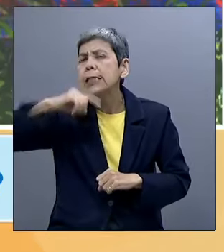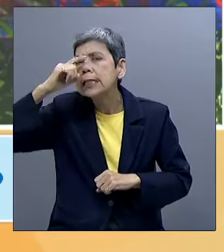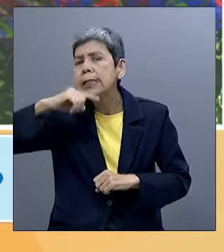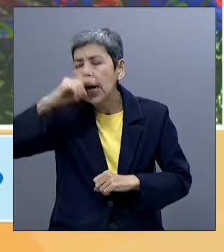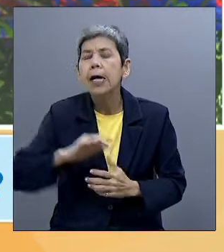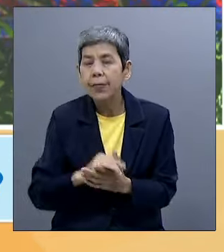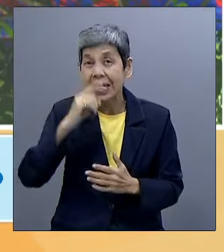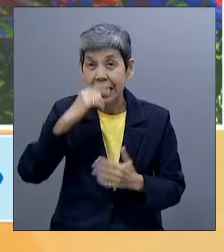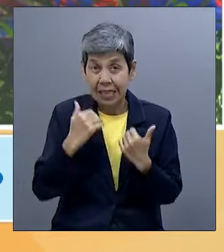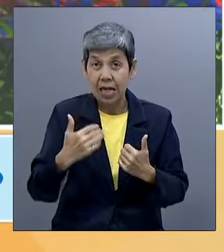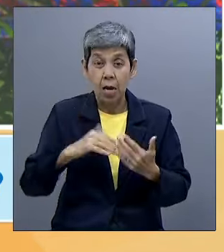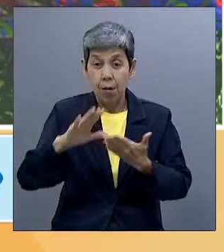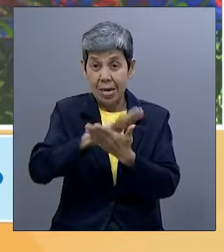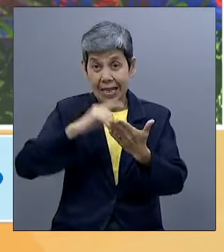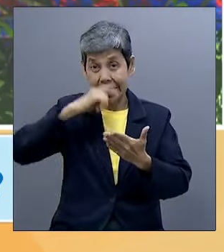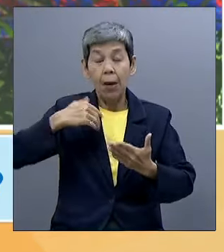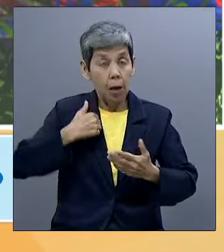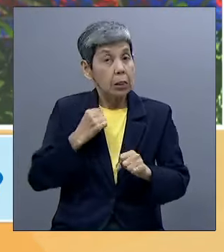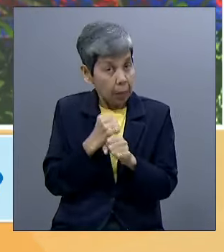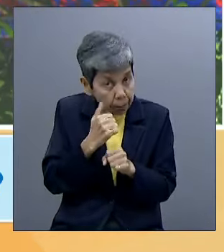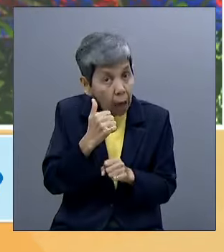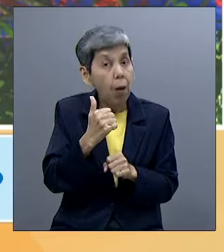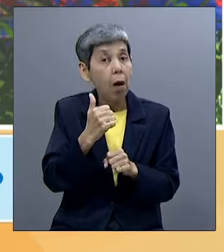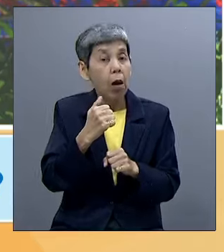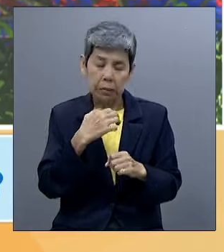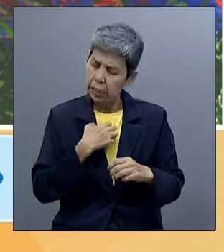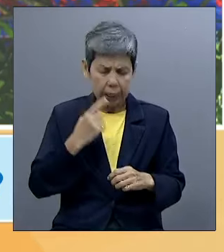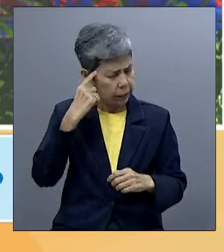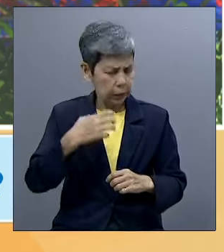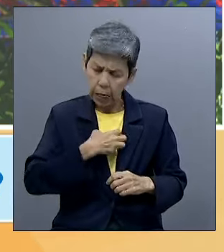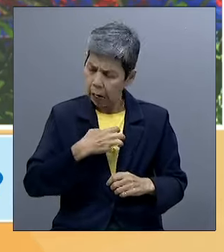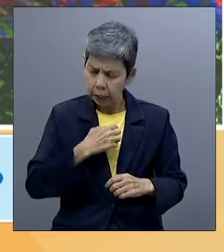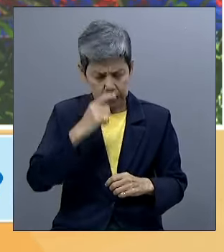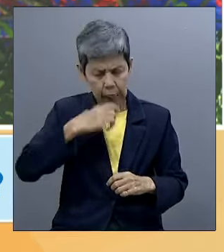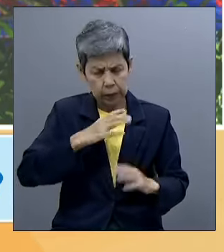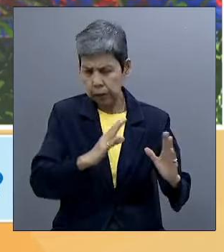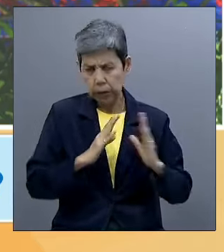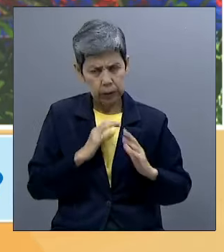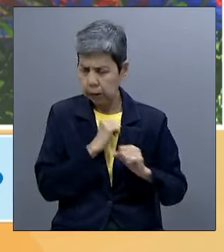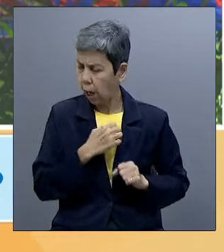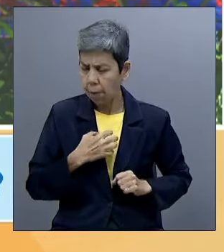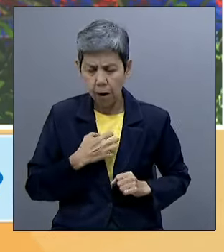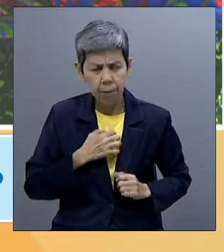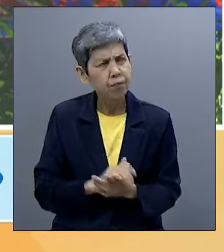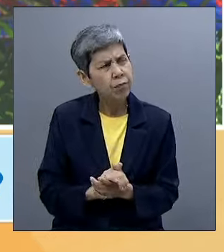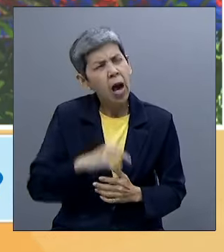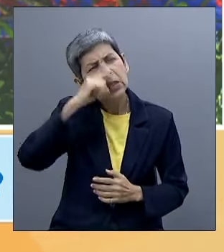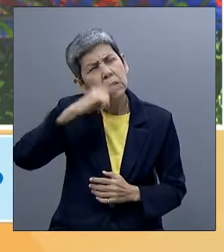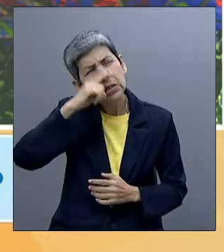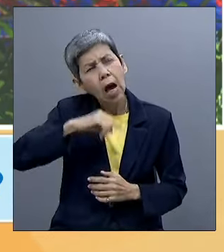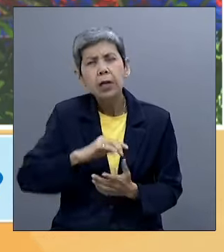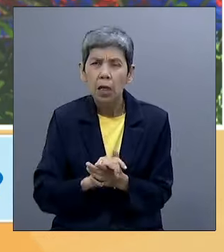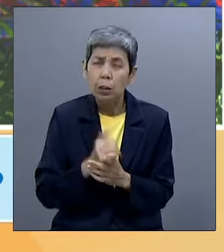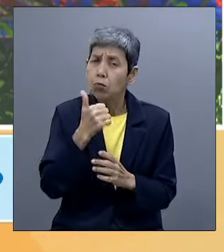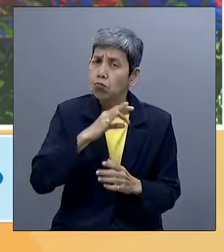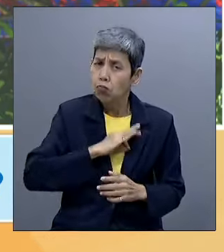นครับตอนนี้ประเทศของเราพร้อมหรือยังครับที่จะใช้แนวคิดนี้ภายในประเทศครับ ผมว่าจริงๆเราเรื่องคลาวด์เป็นแนวคิด